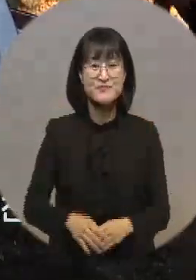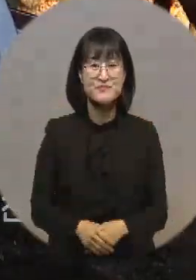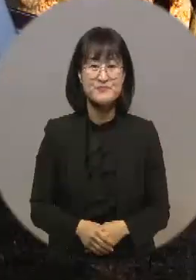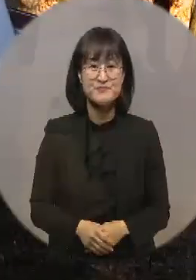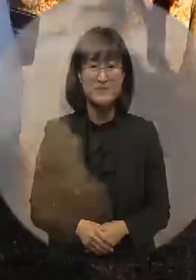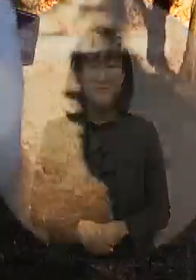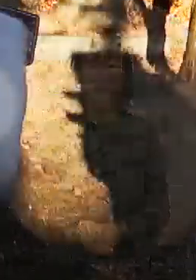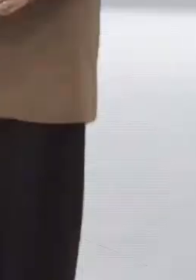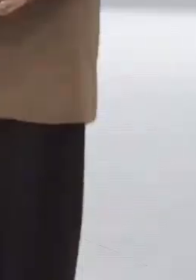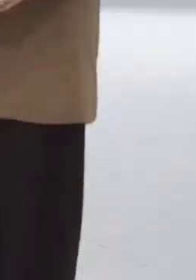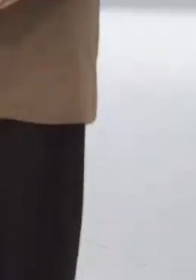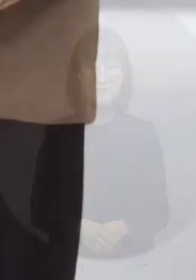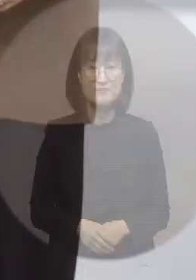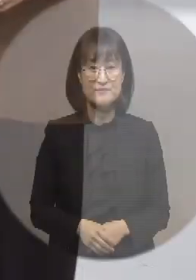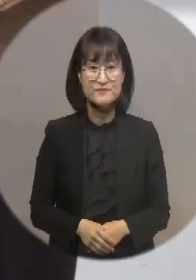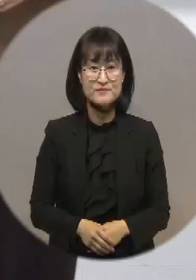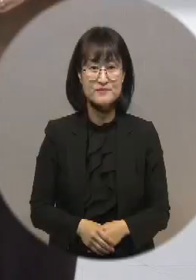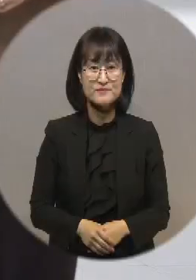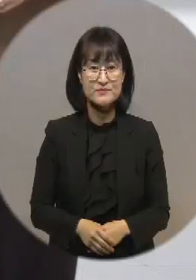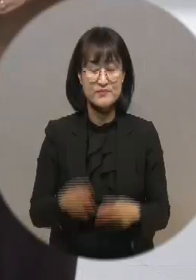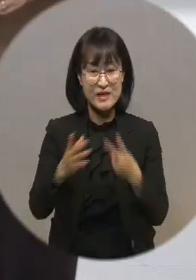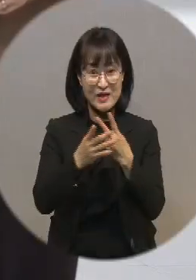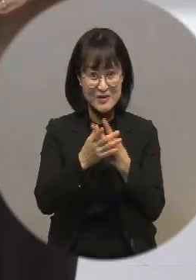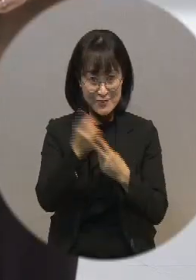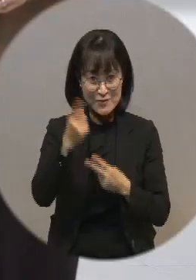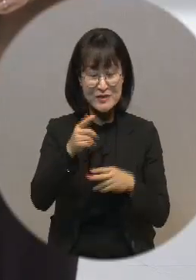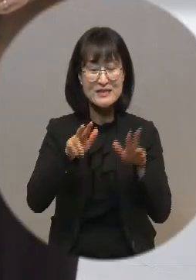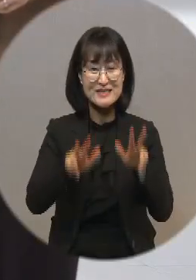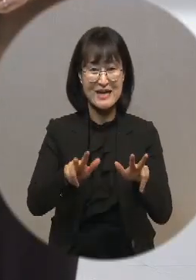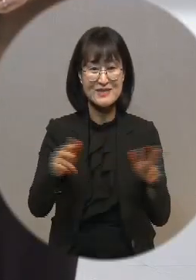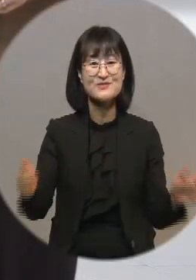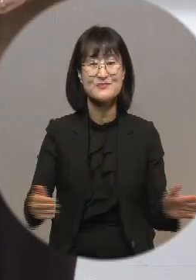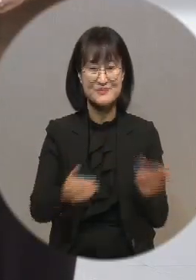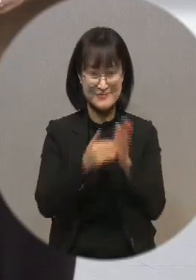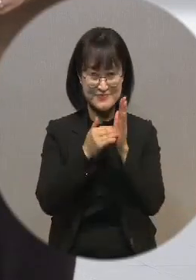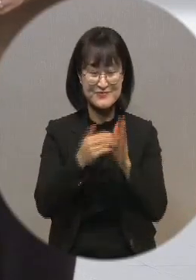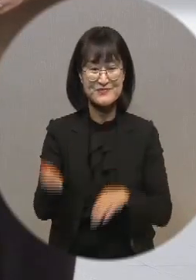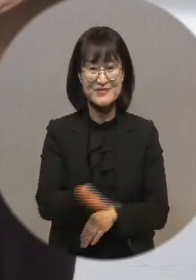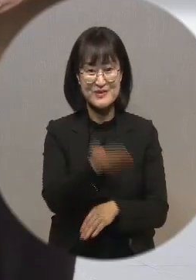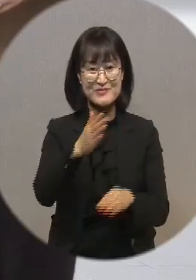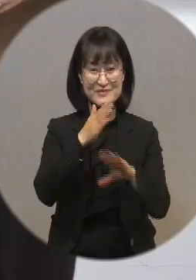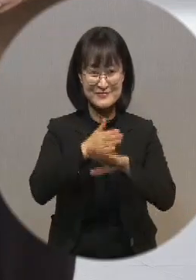이상으로 통일나우를 마칩니다. 시청해주신 여러분 고맙습니다.